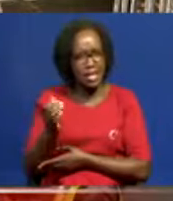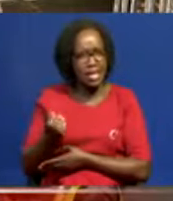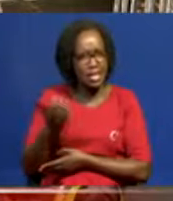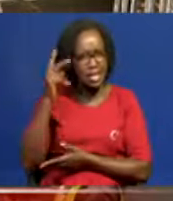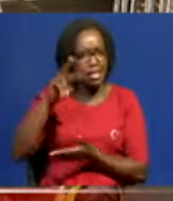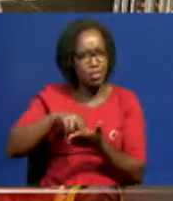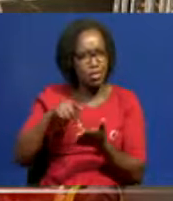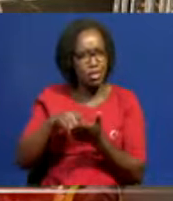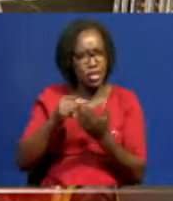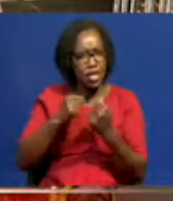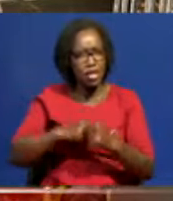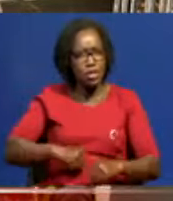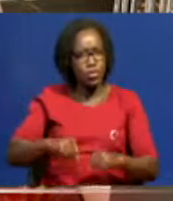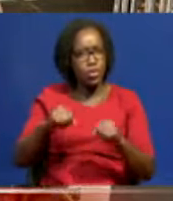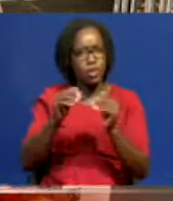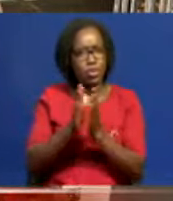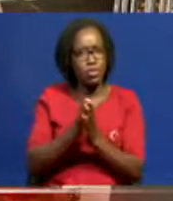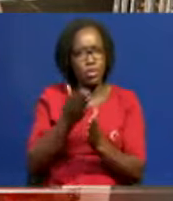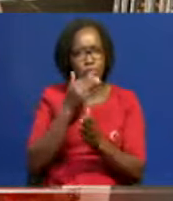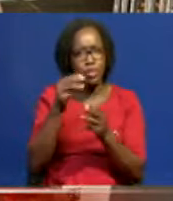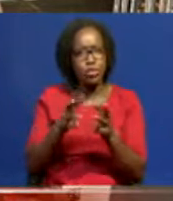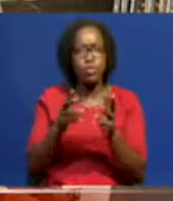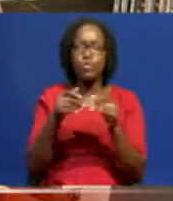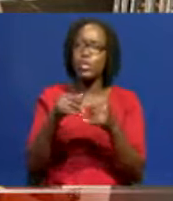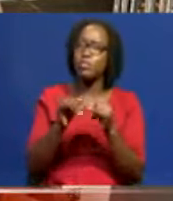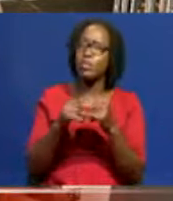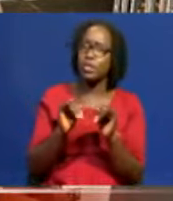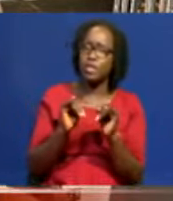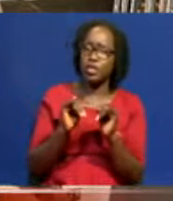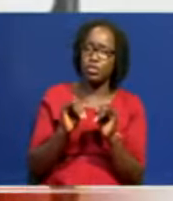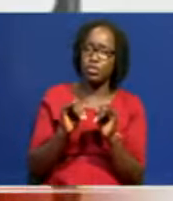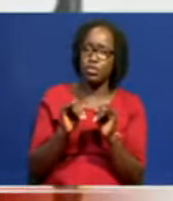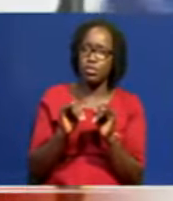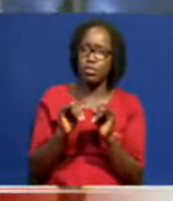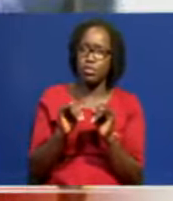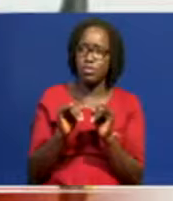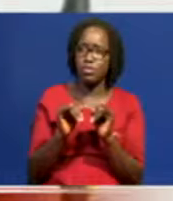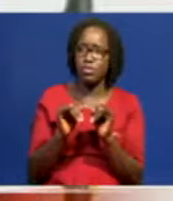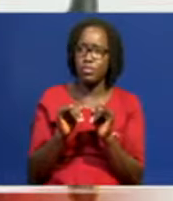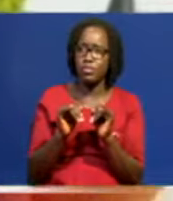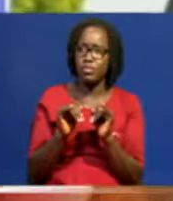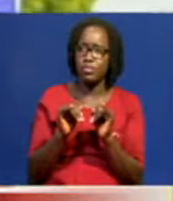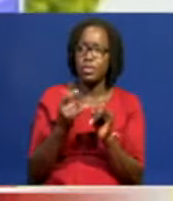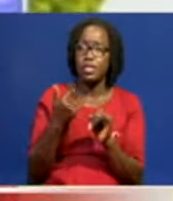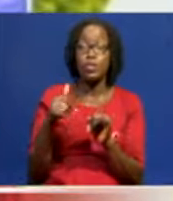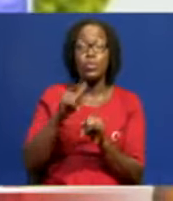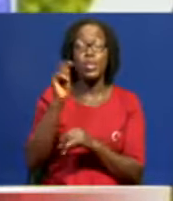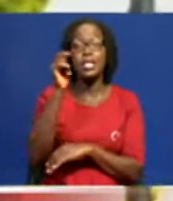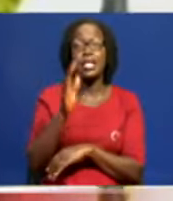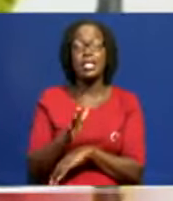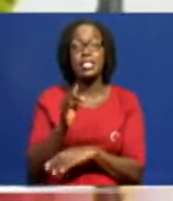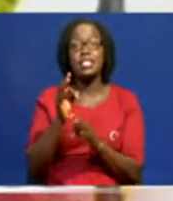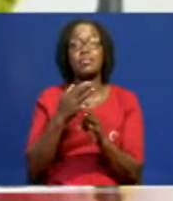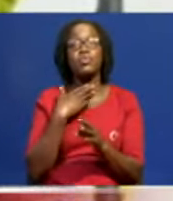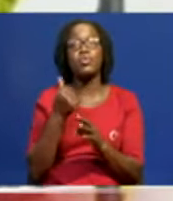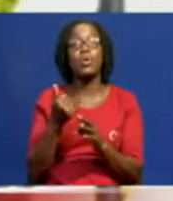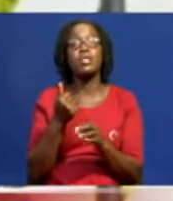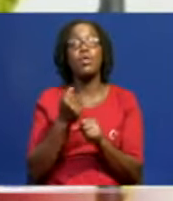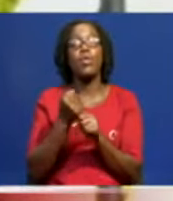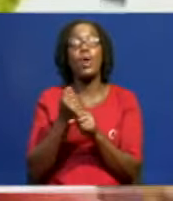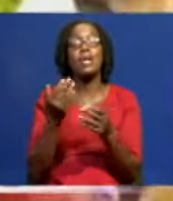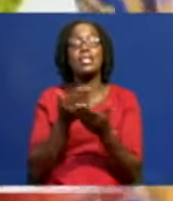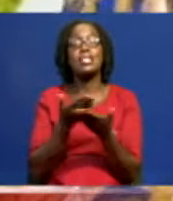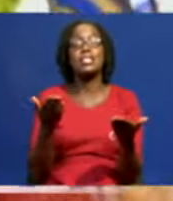na yatawawezesha kubuniwa kwa mbinu mwafaka ya utekelezaji wa mradi huo. Kwa hivyo sisi Wakenya, kama mnataka tufanye hii